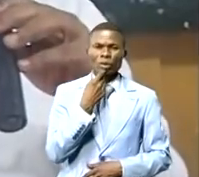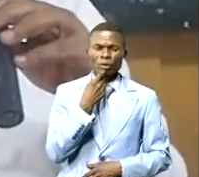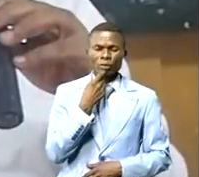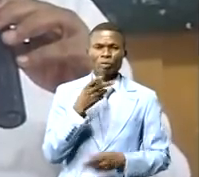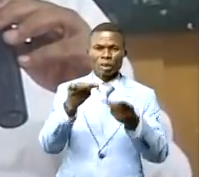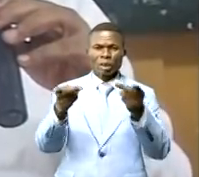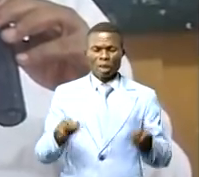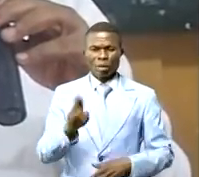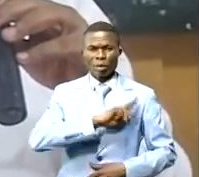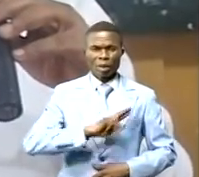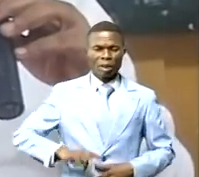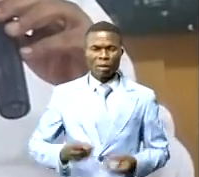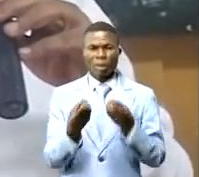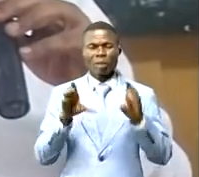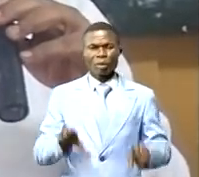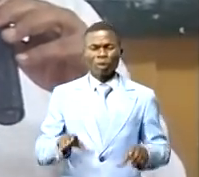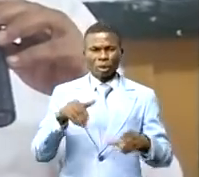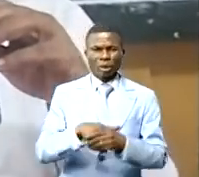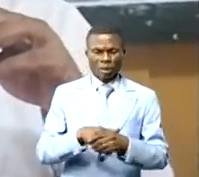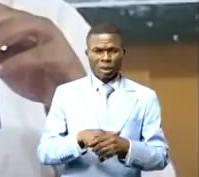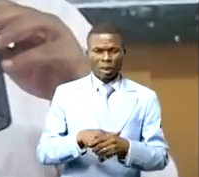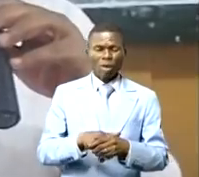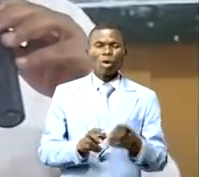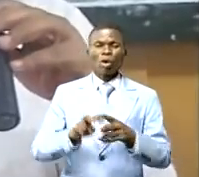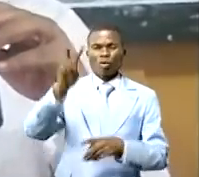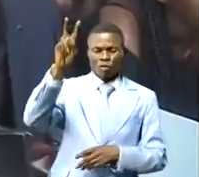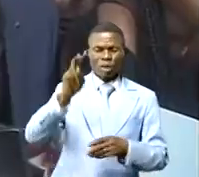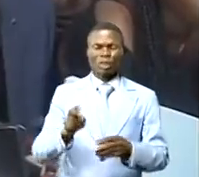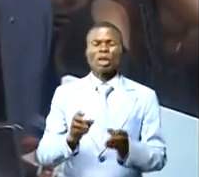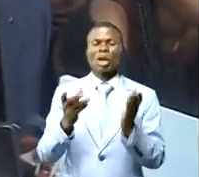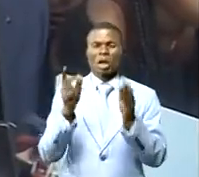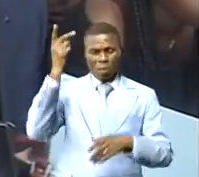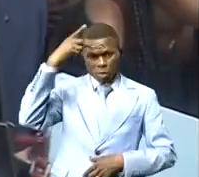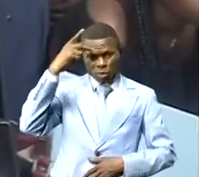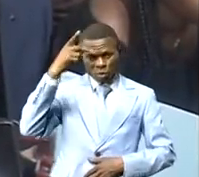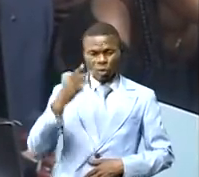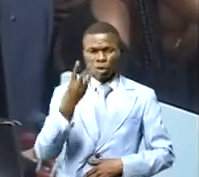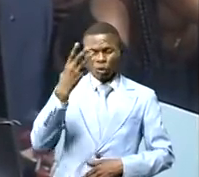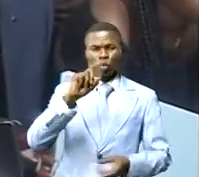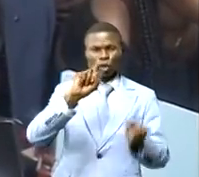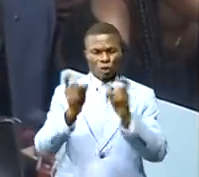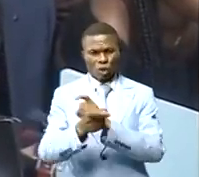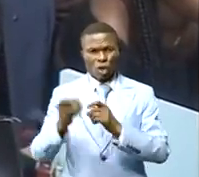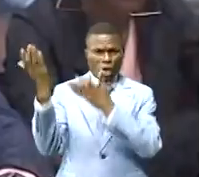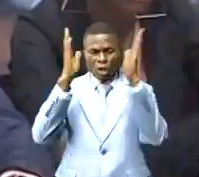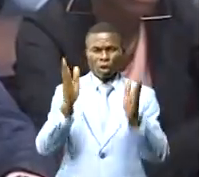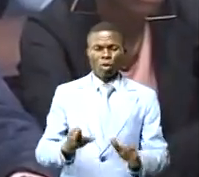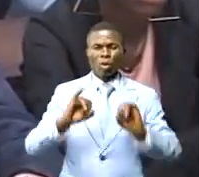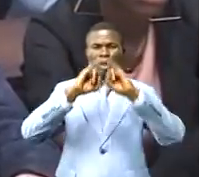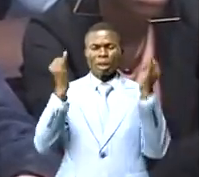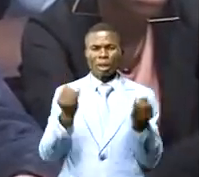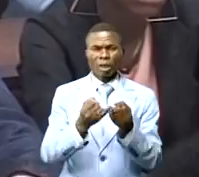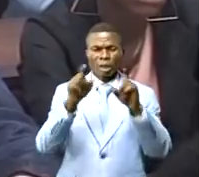place de la République démocratique du Congo dans cette mutation géopolitique, les trois révolutions commerciales, industrielles